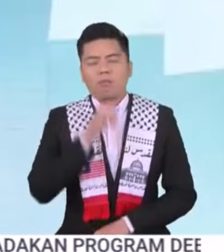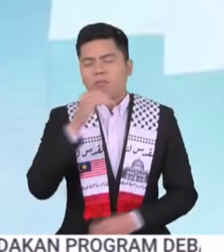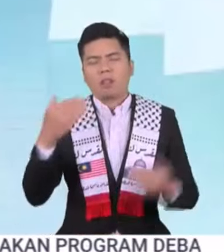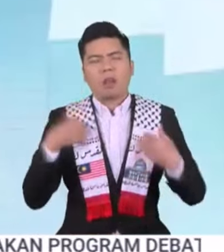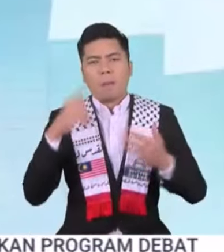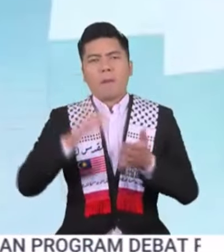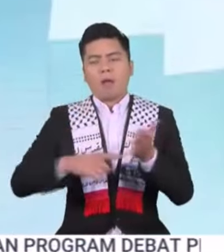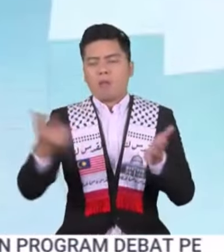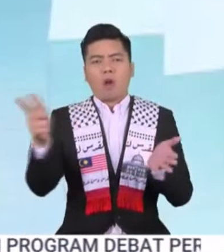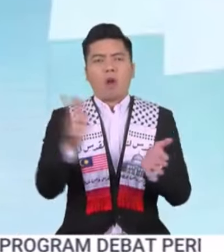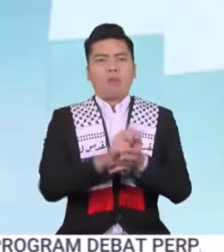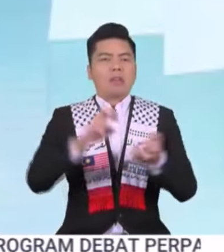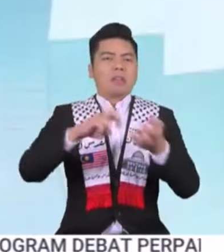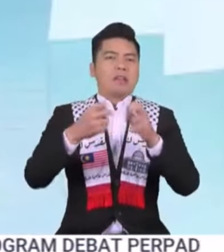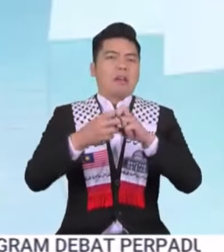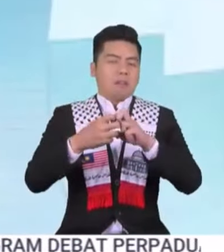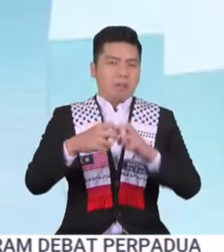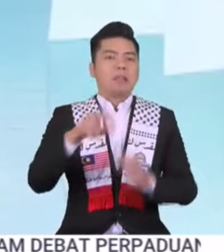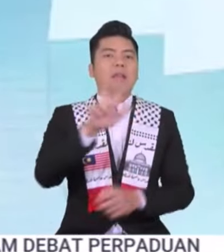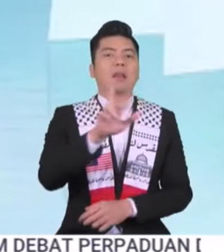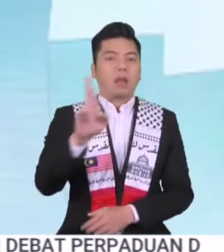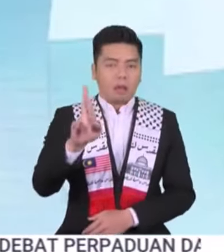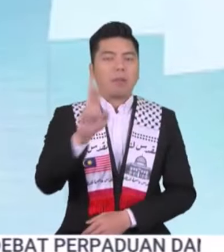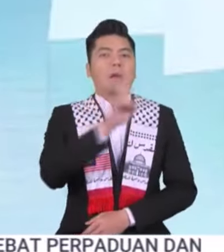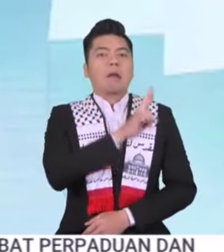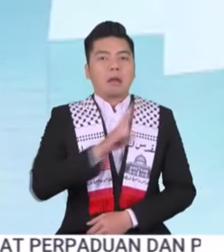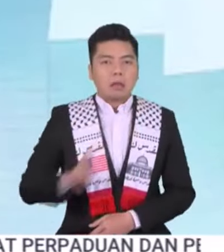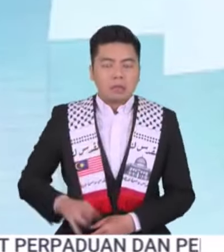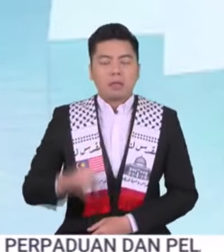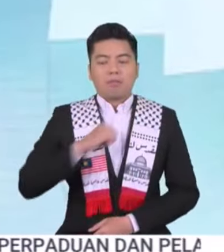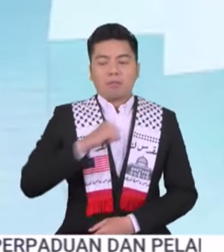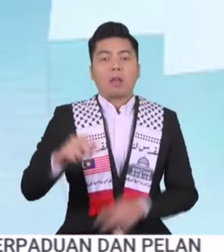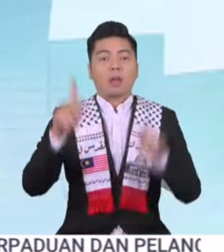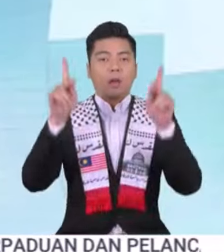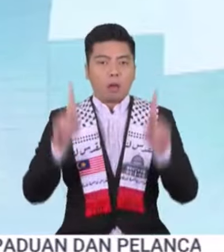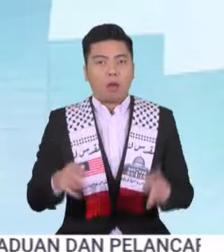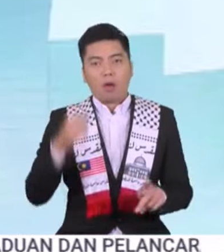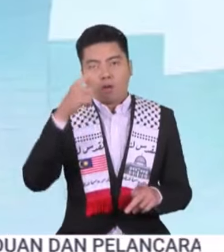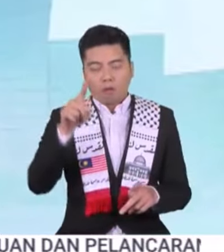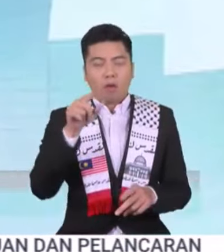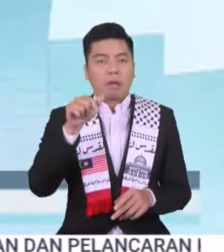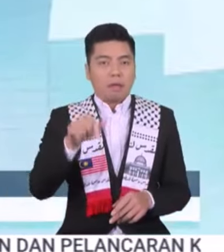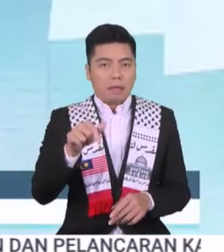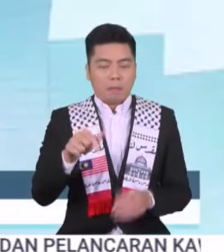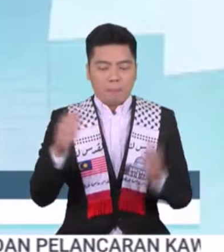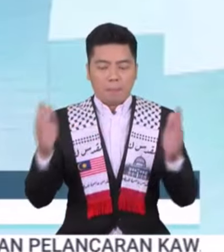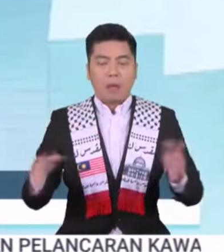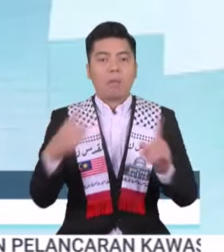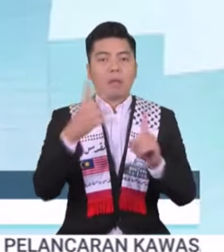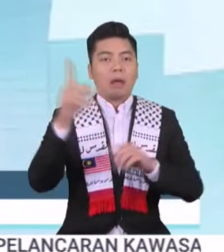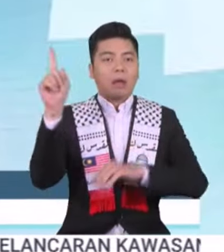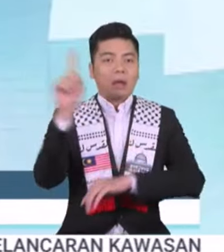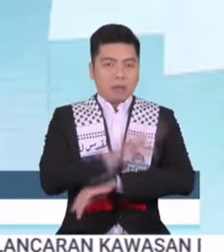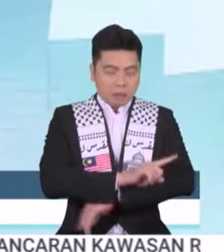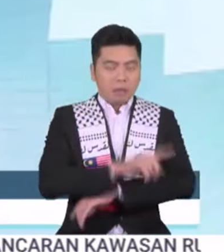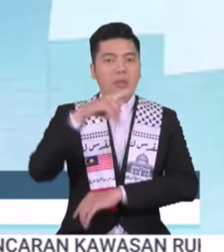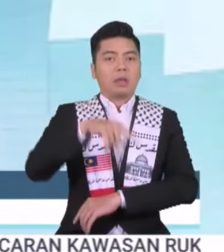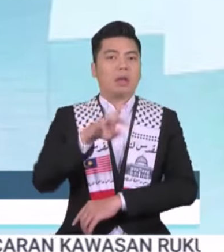Tiada sebarang laporan melibatkan isu 3R iaitu Raja, Agama dan Kaum diterima polis sepanjang tempoh 14 hari